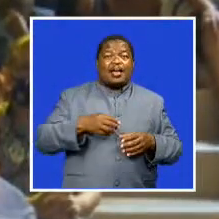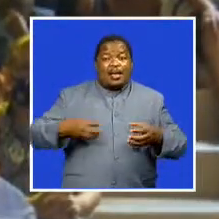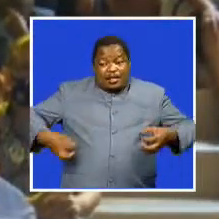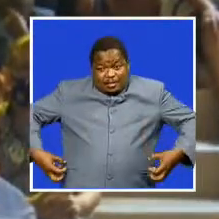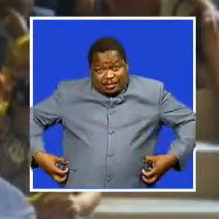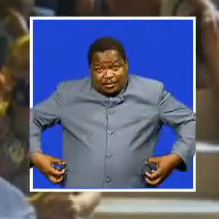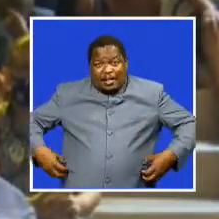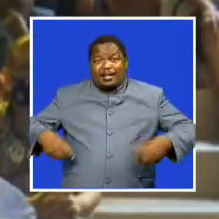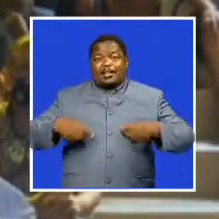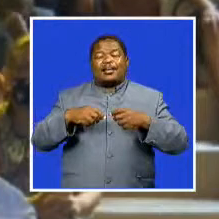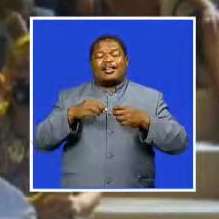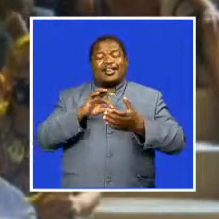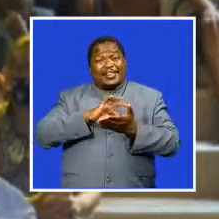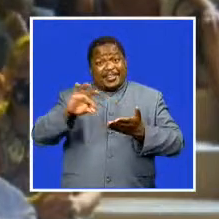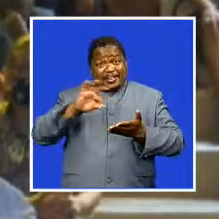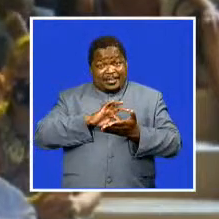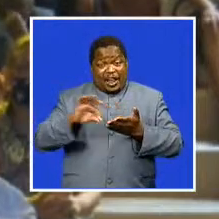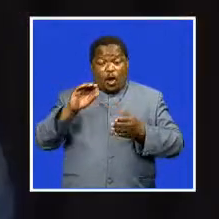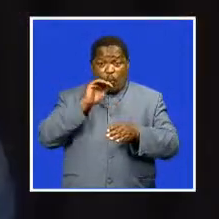kahlathi